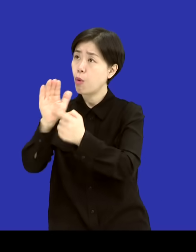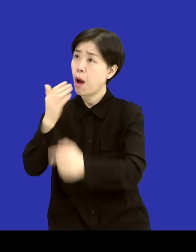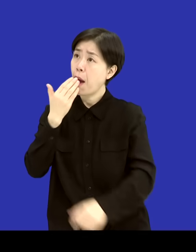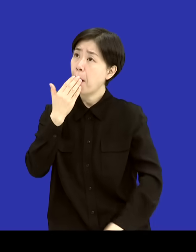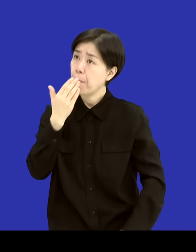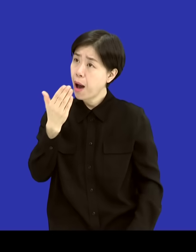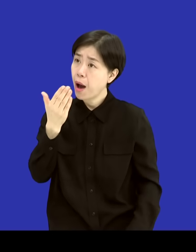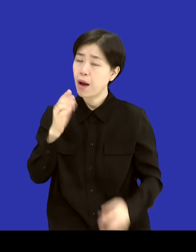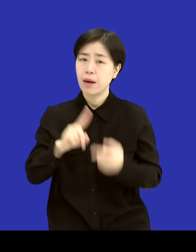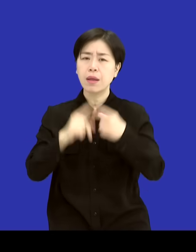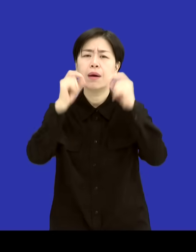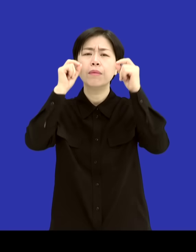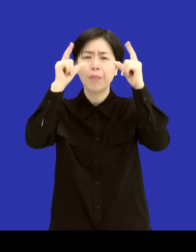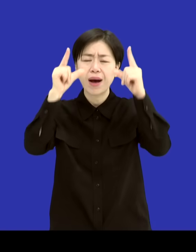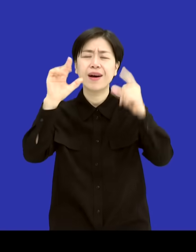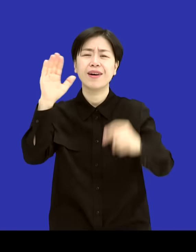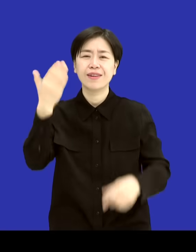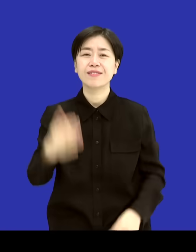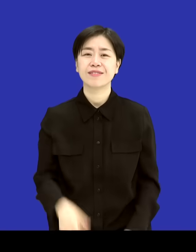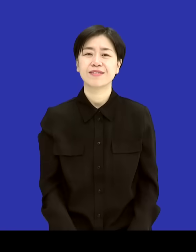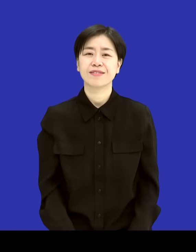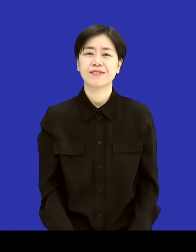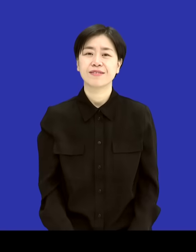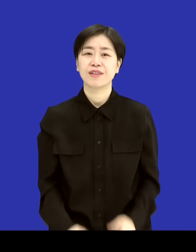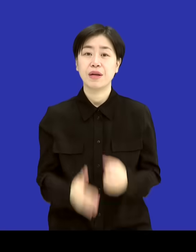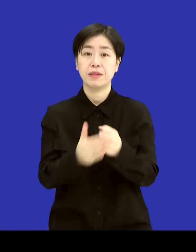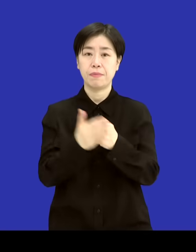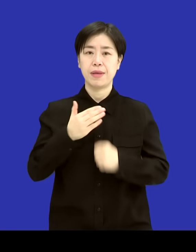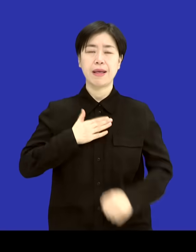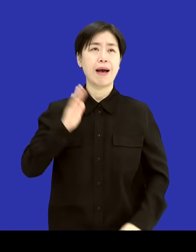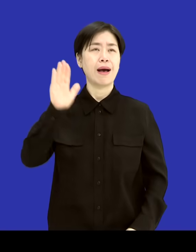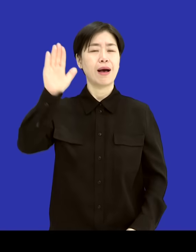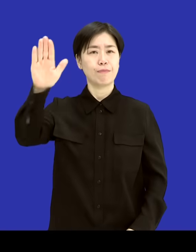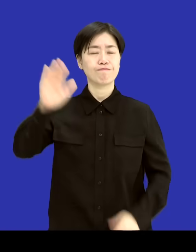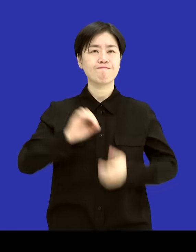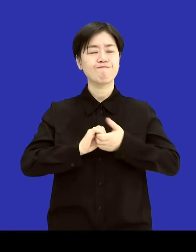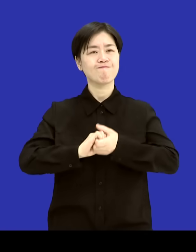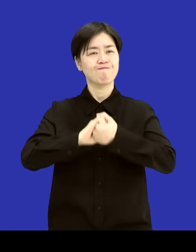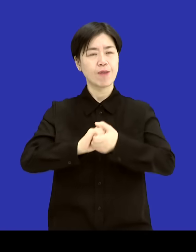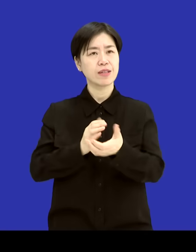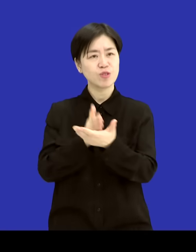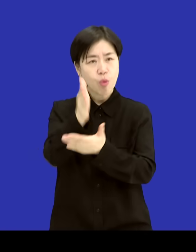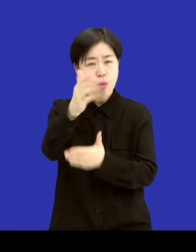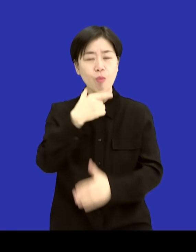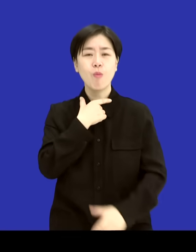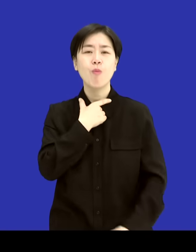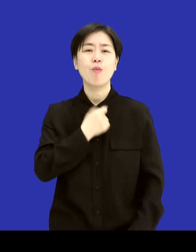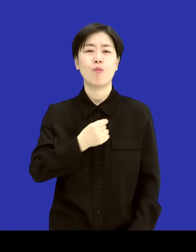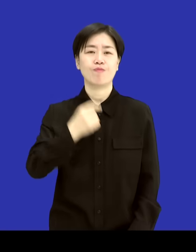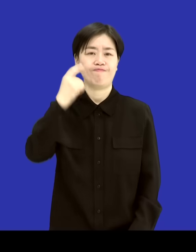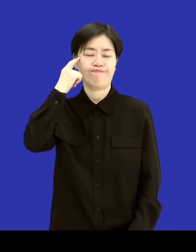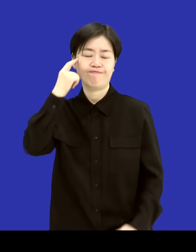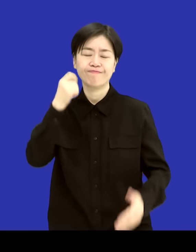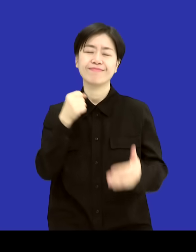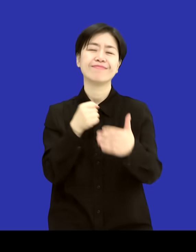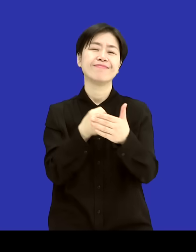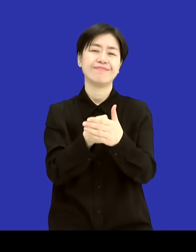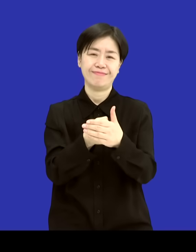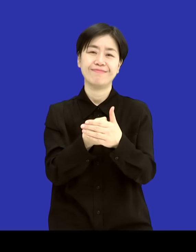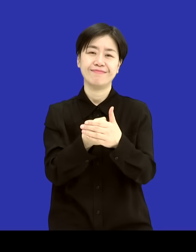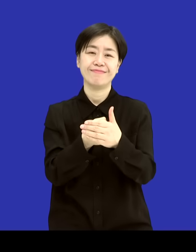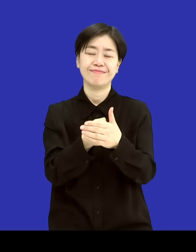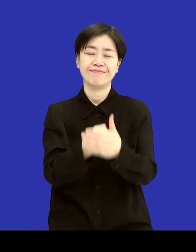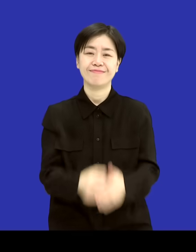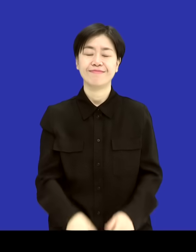좀 깨닫게 돼가지고 예. 그때 성악가가 되고 싶다, 성악가가 되어야겠다라고 이제